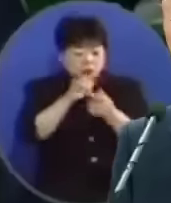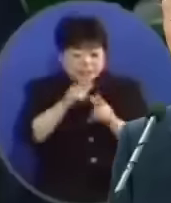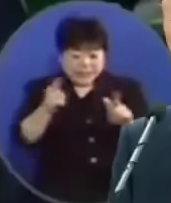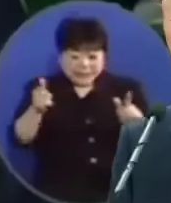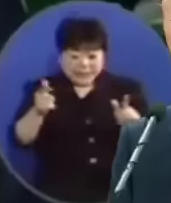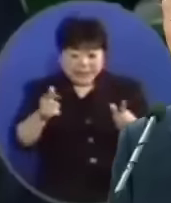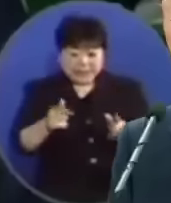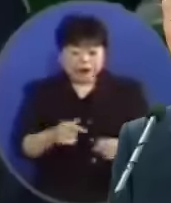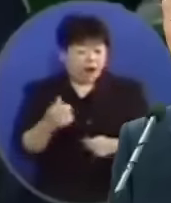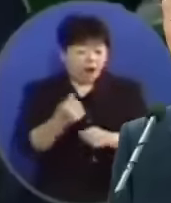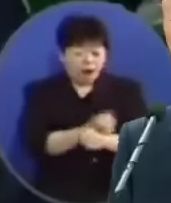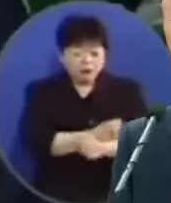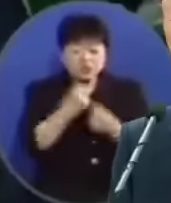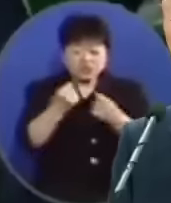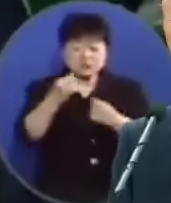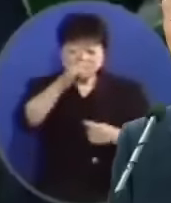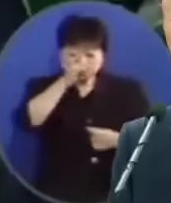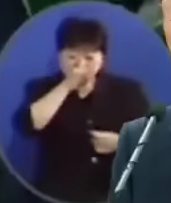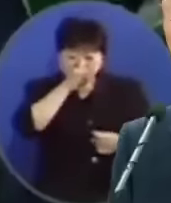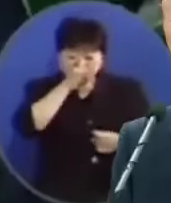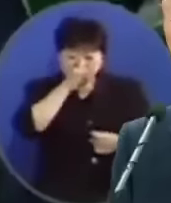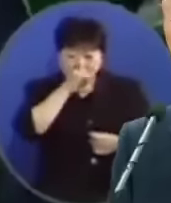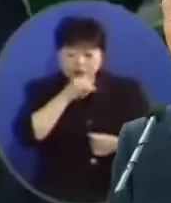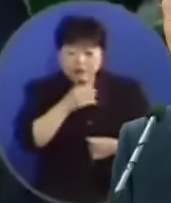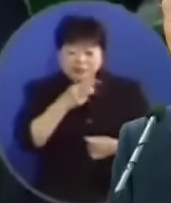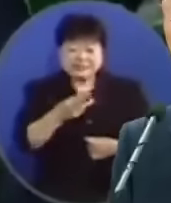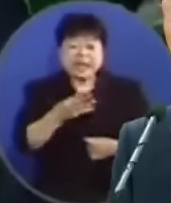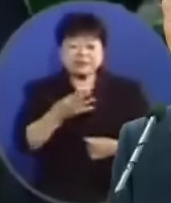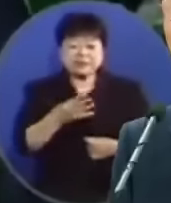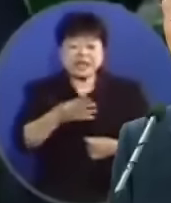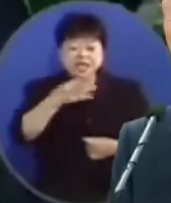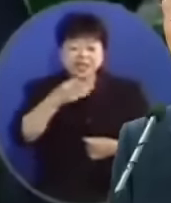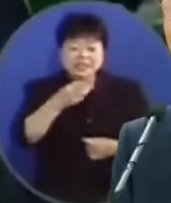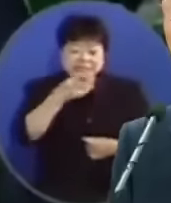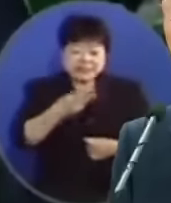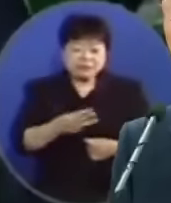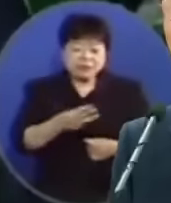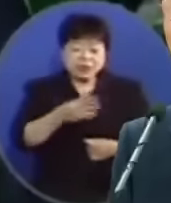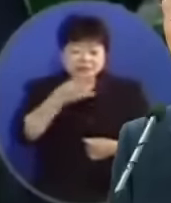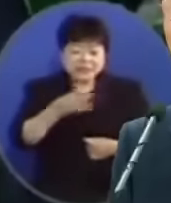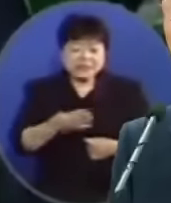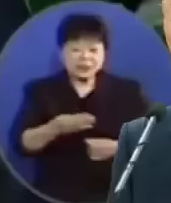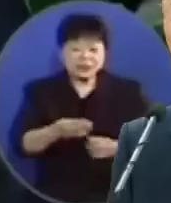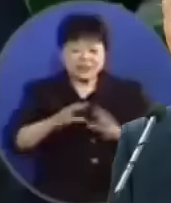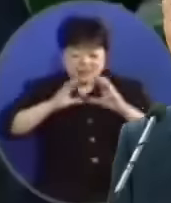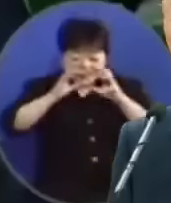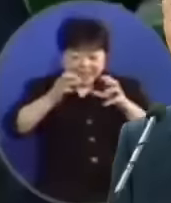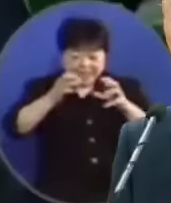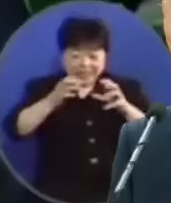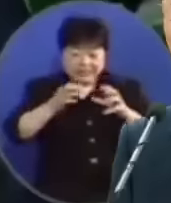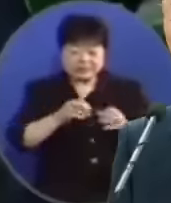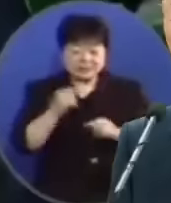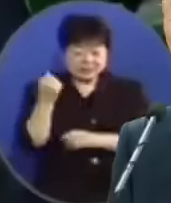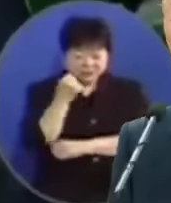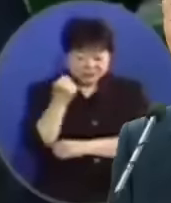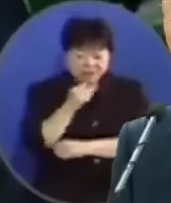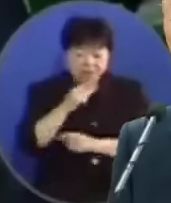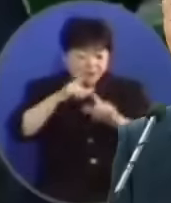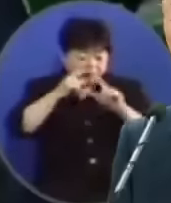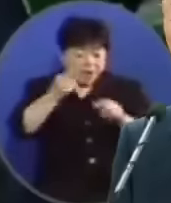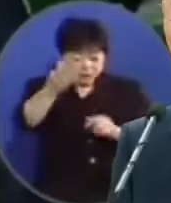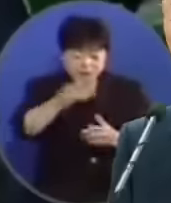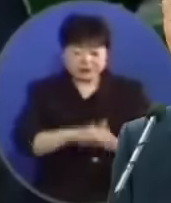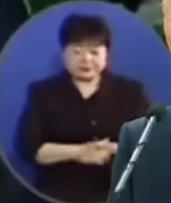보이지만은 엄청난 힘을 가지고 3차원의 세계와 4차원의 세계를 뒤흔드는 것입니다. 그러므로 말을 해야 되는